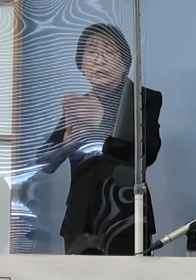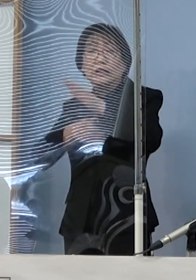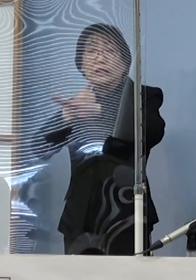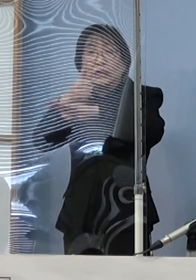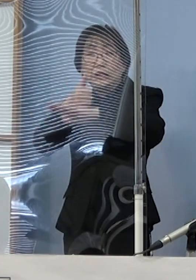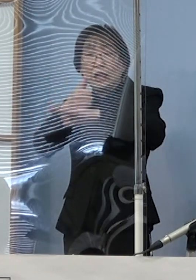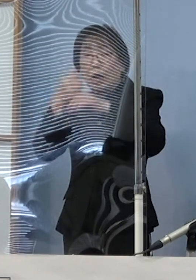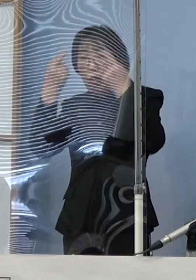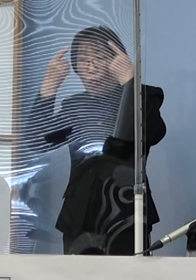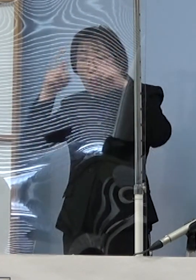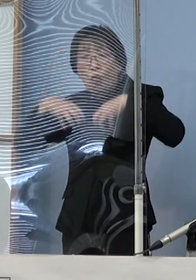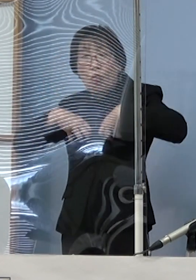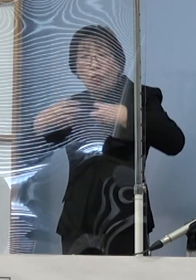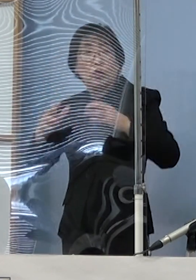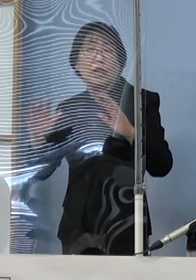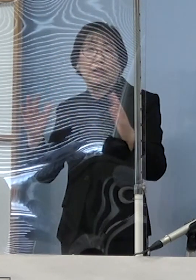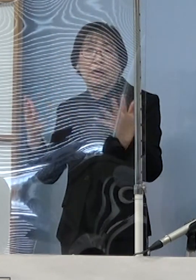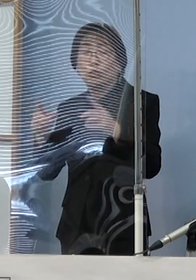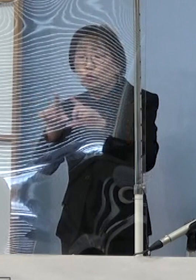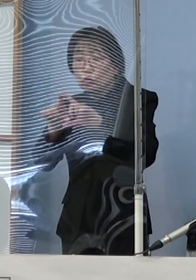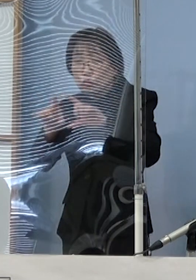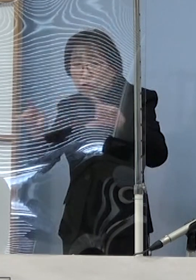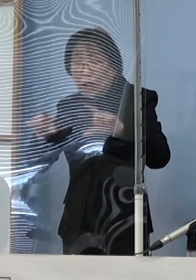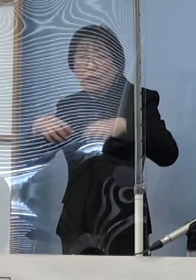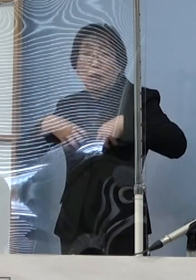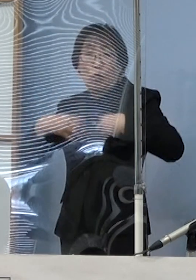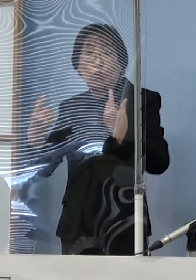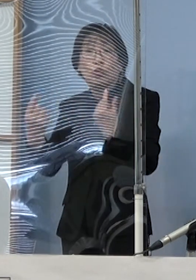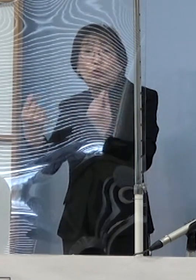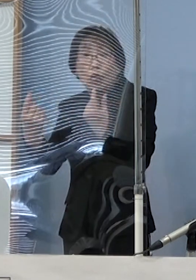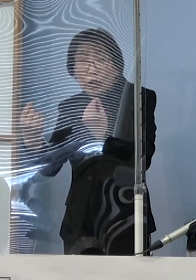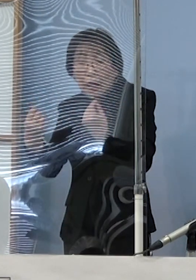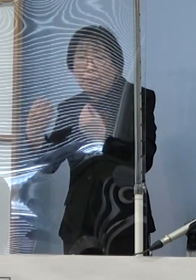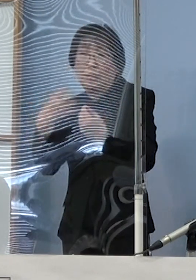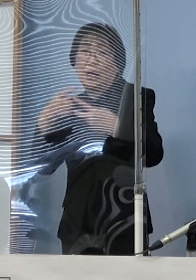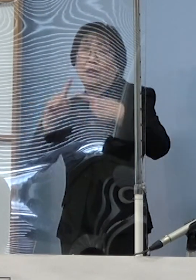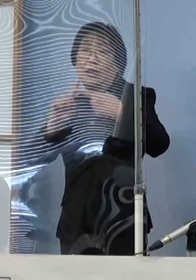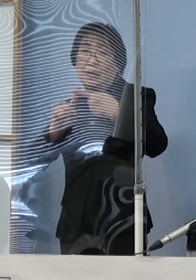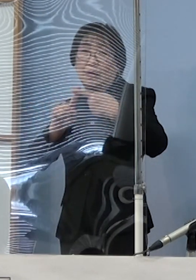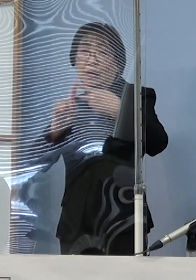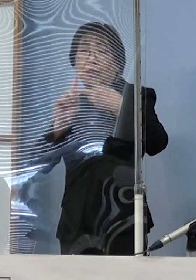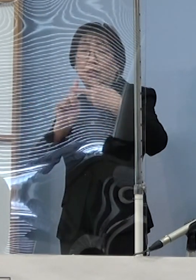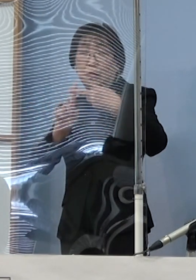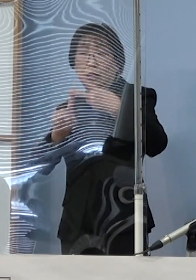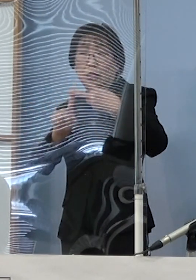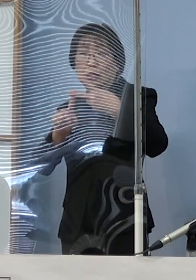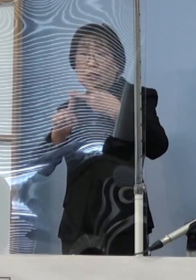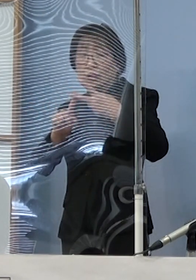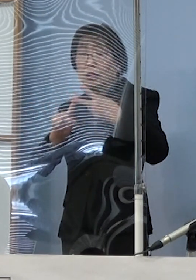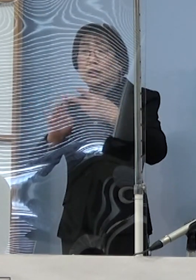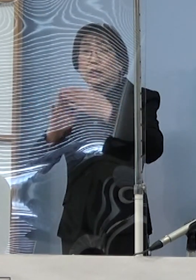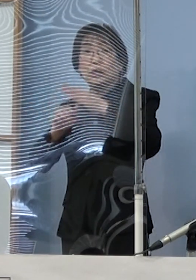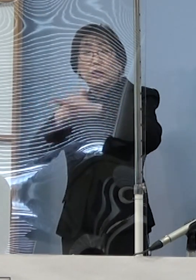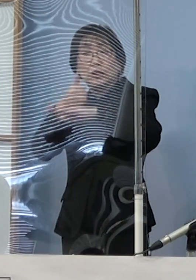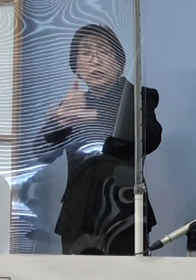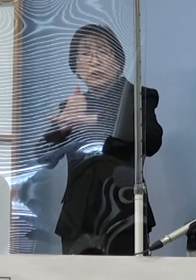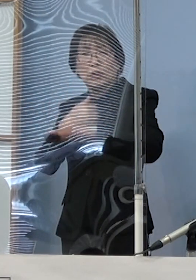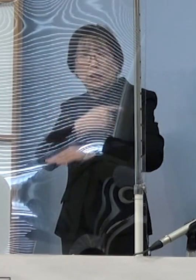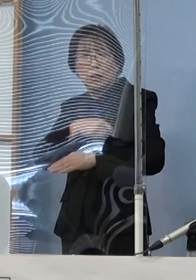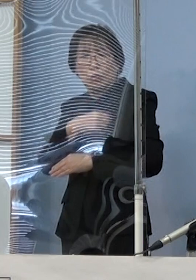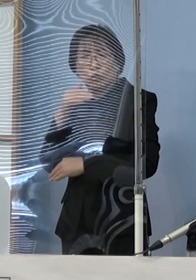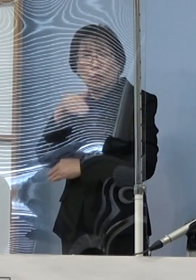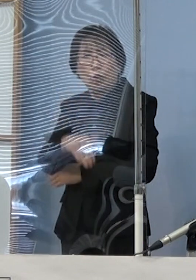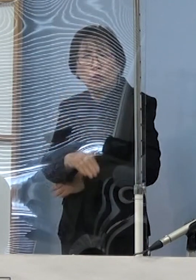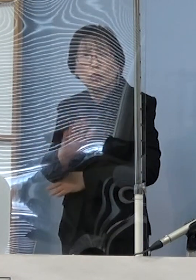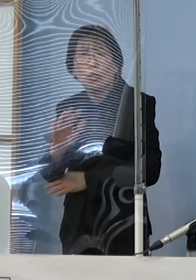ない、普通だったら激怒するよと。2つ目、知事が落ち込んでいない、普通こんなことにな